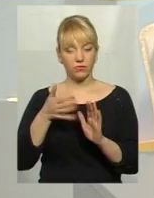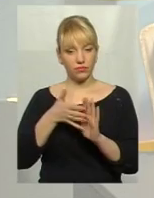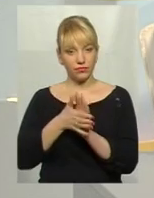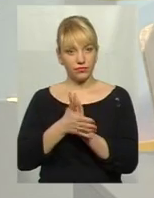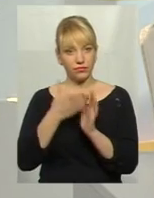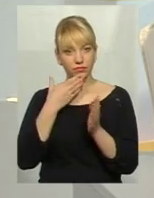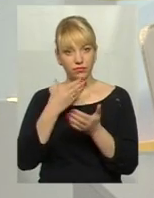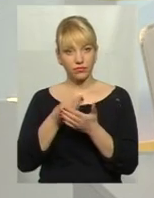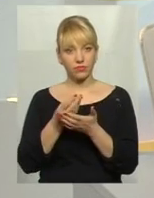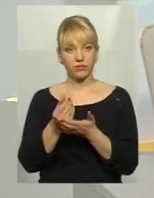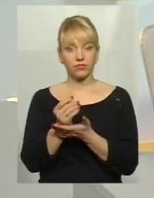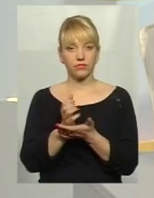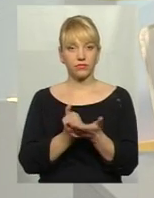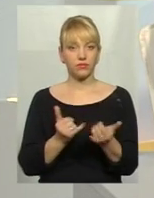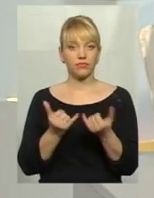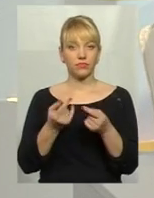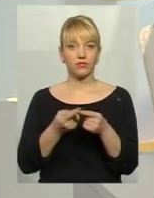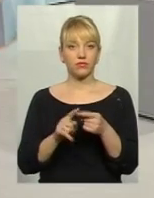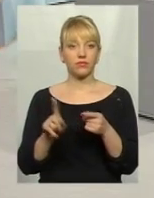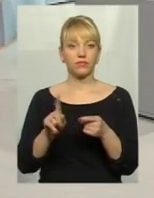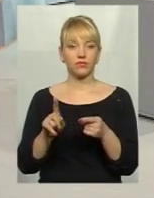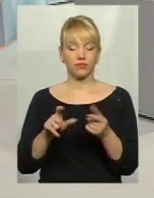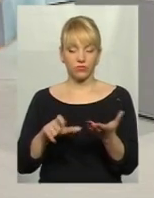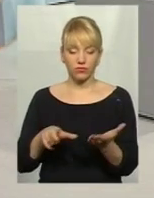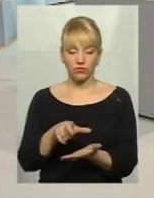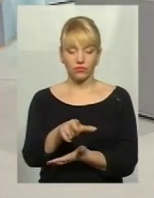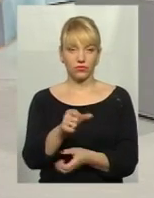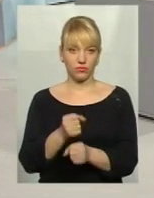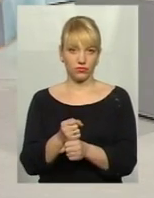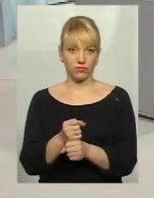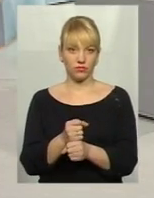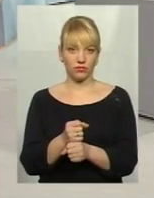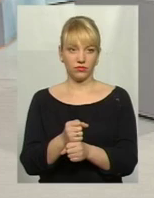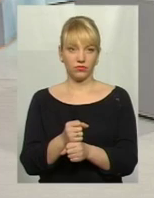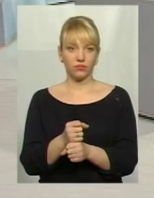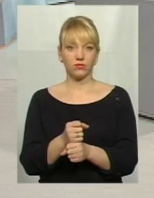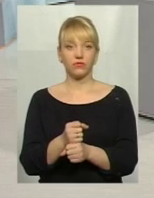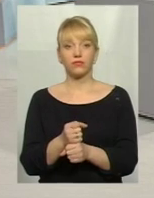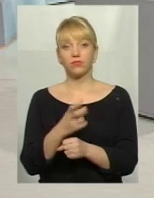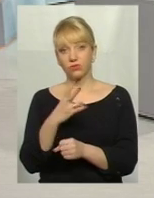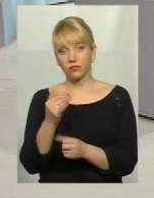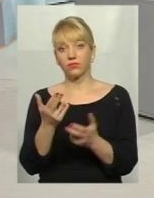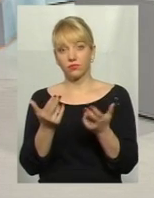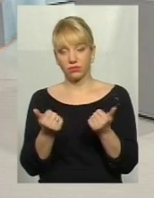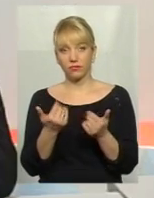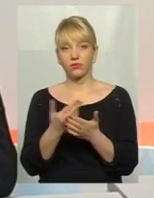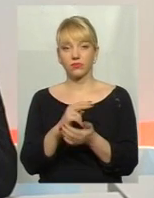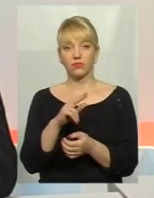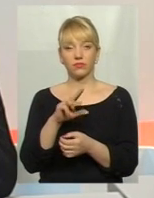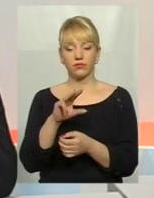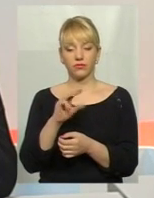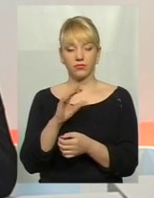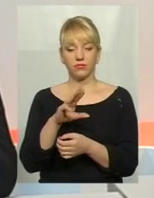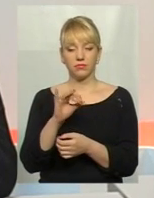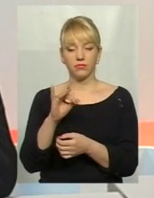свої кошти, і ресурси для того, щоб прокласти там дорогу, ну не буде ж оминати село. Ну так, наприклад, на Чемеревеччині автобус,